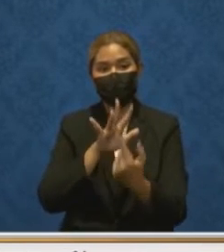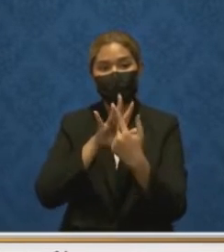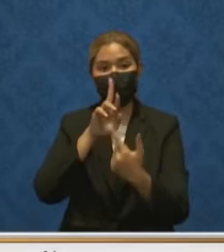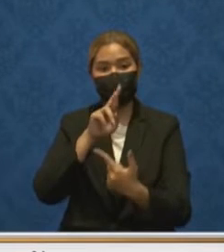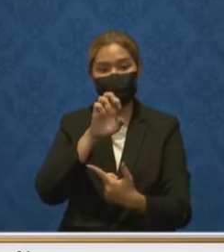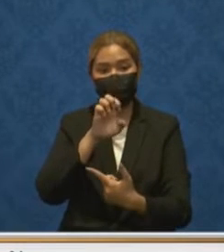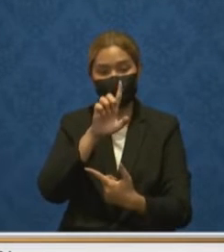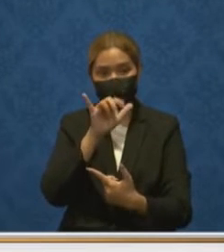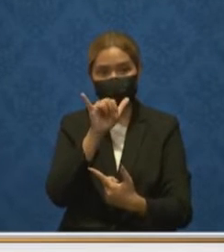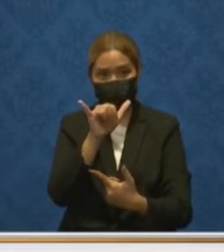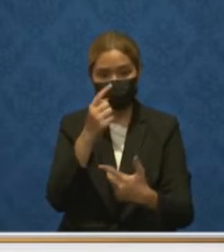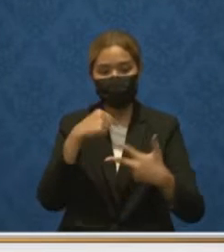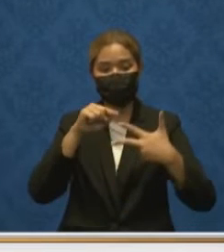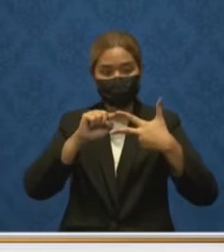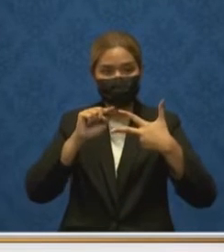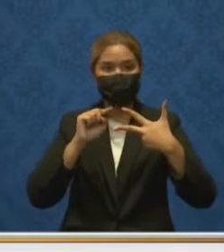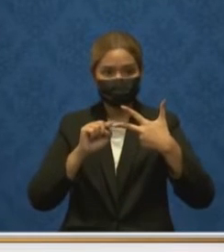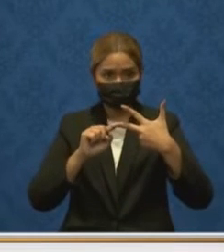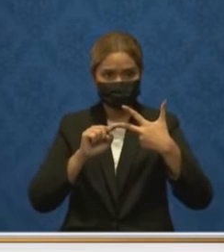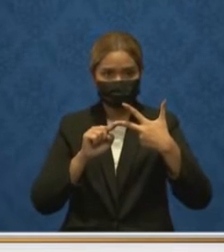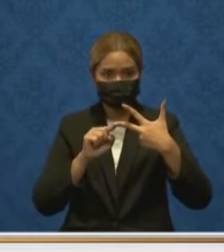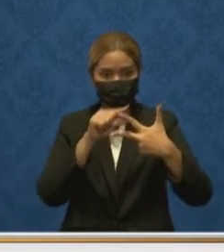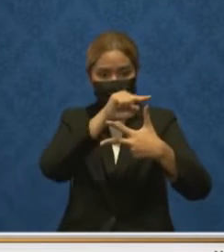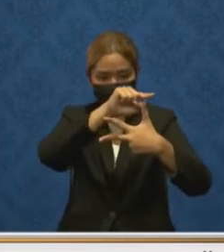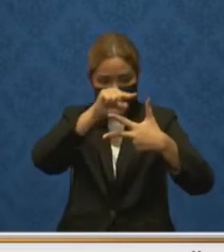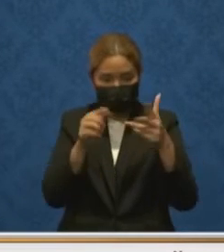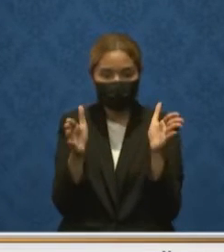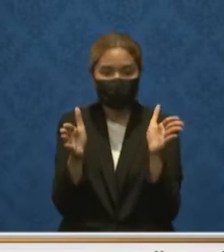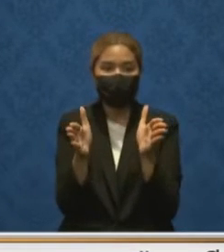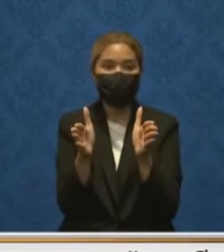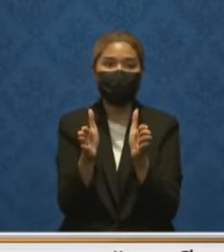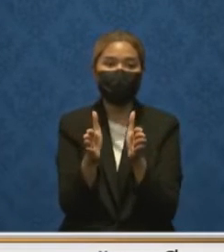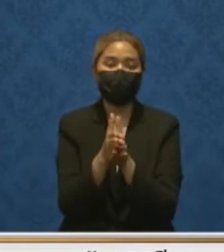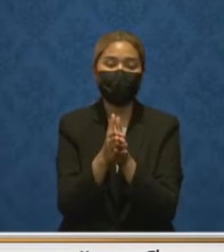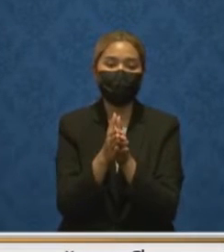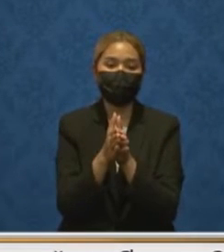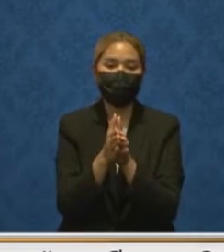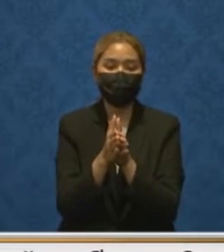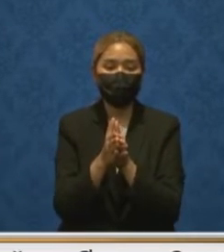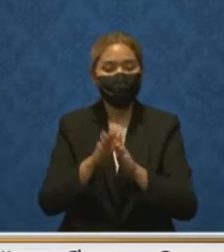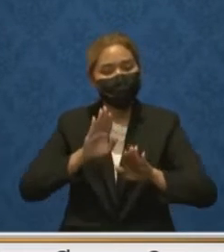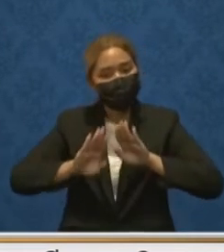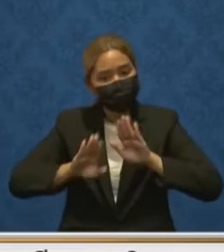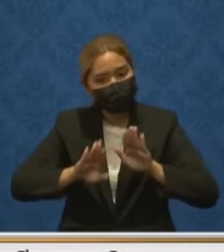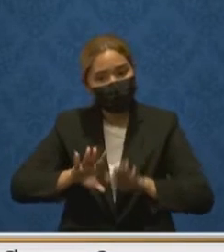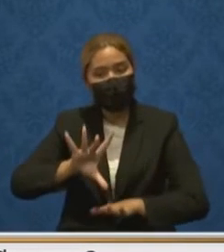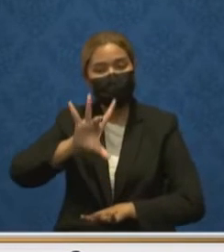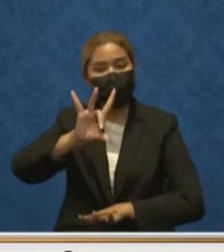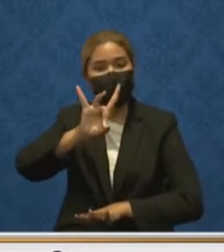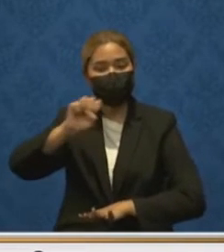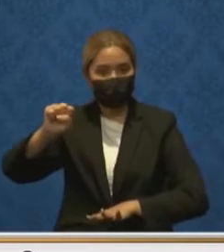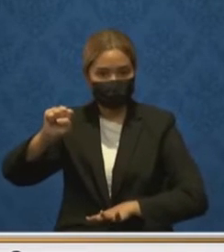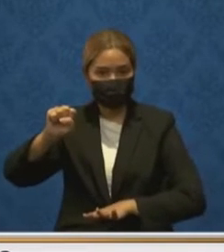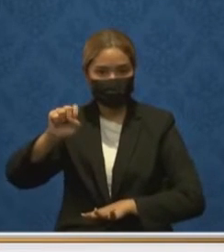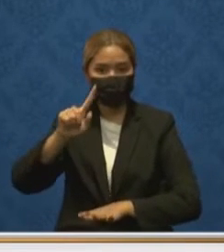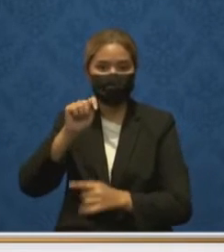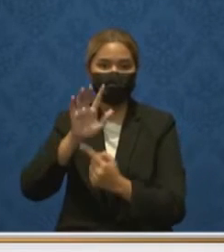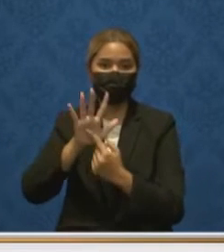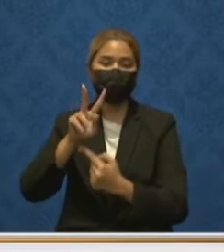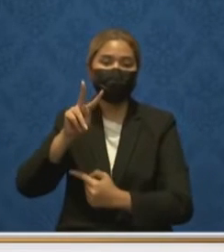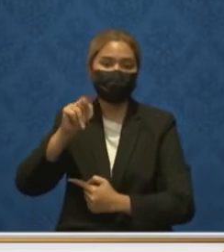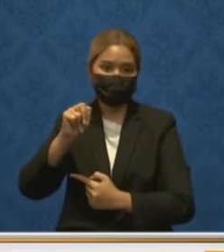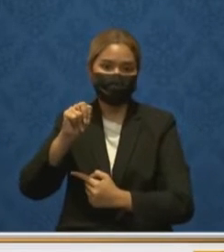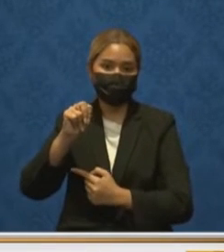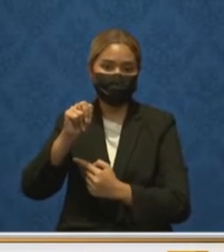พี รือทเรีกวาฟอสเวตรวมแล้วทงหมดในปริมาณ 8000 ตันโดยประมิมาณ